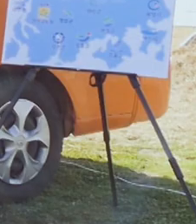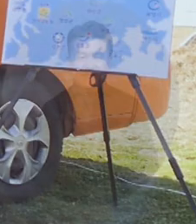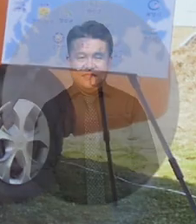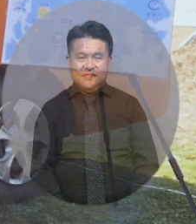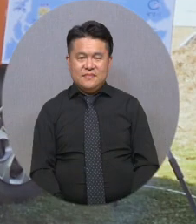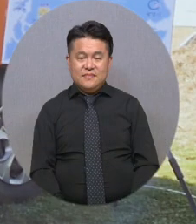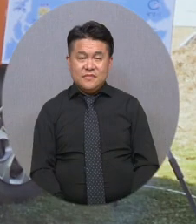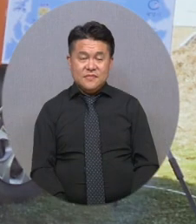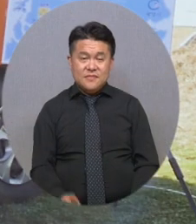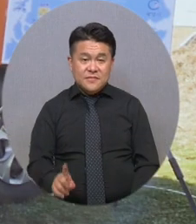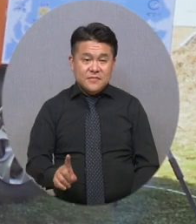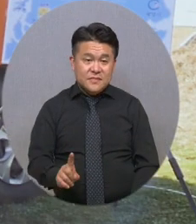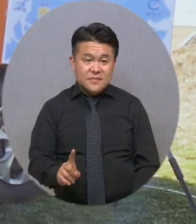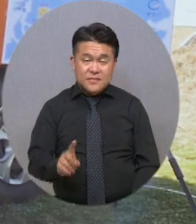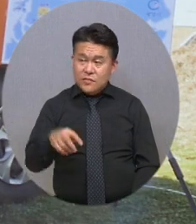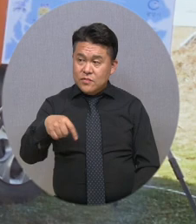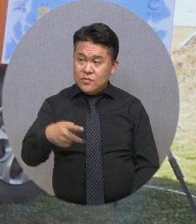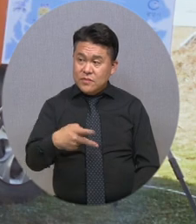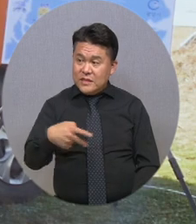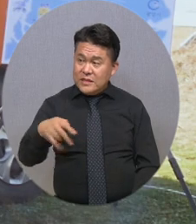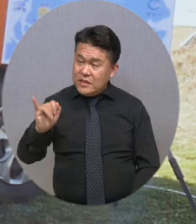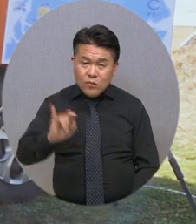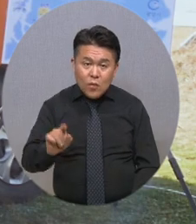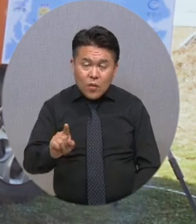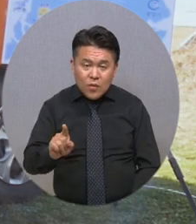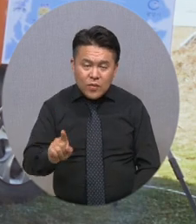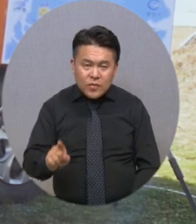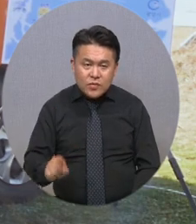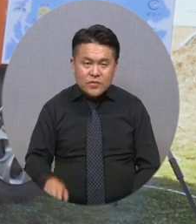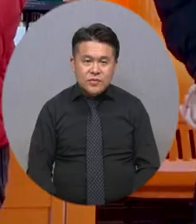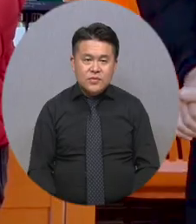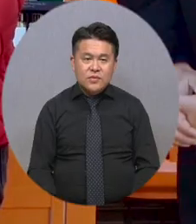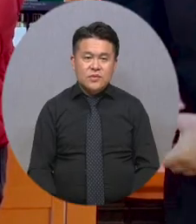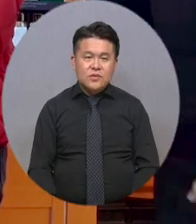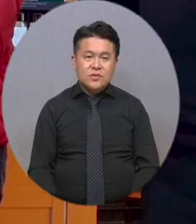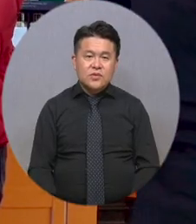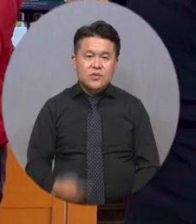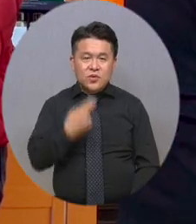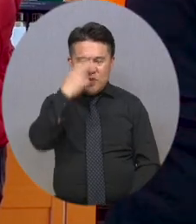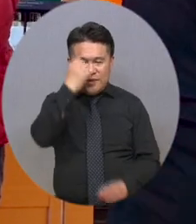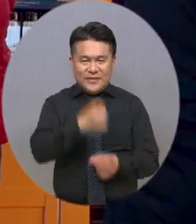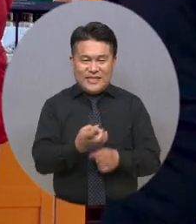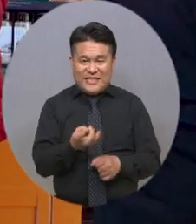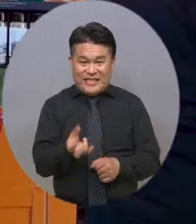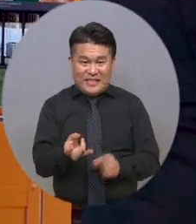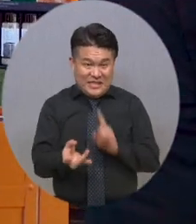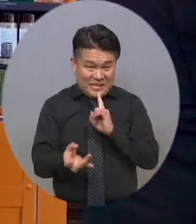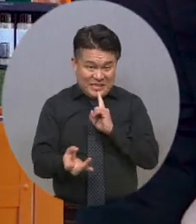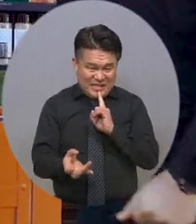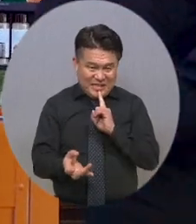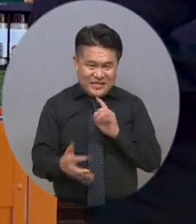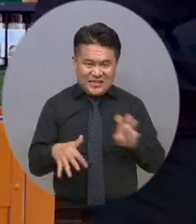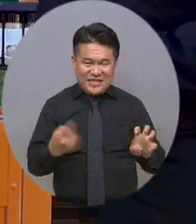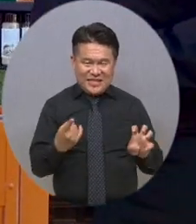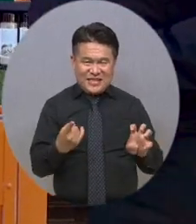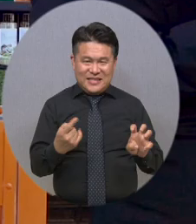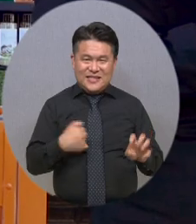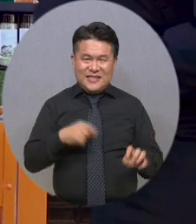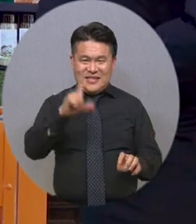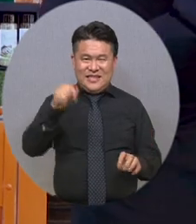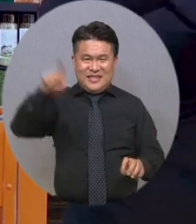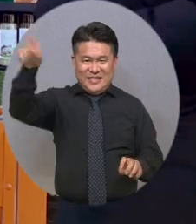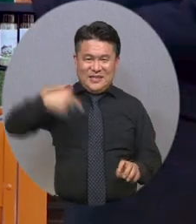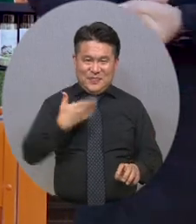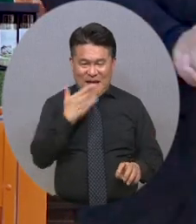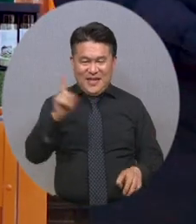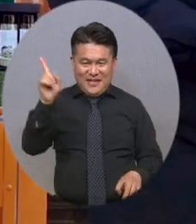오! 술씨! 술씨! 술을 만든 씨야! 예, 예. 30초! 30초! 30초는 뭐 저기 달나라도